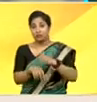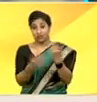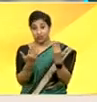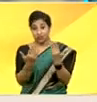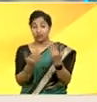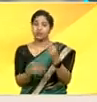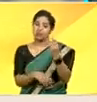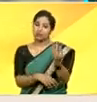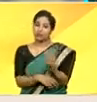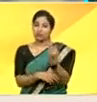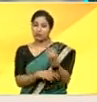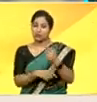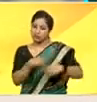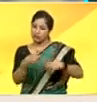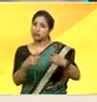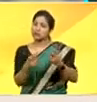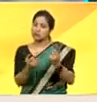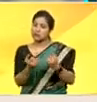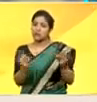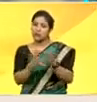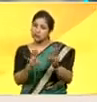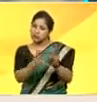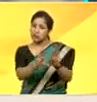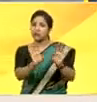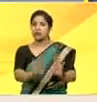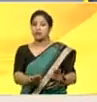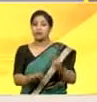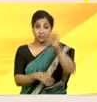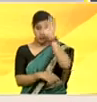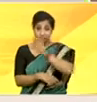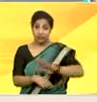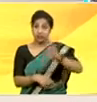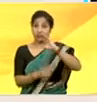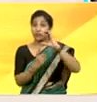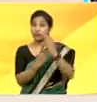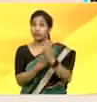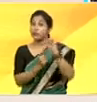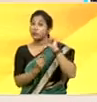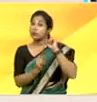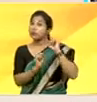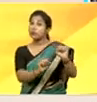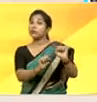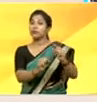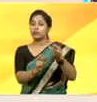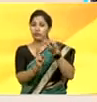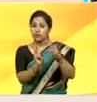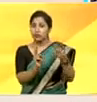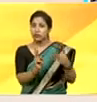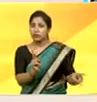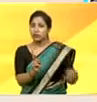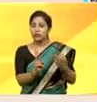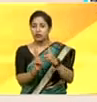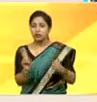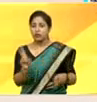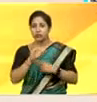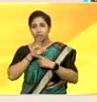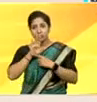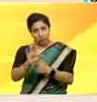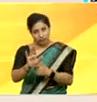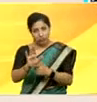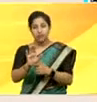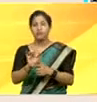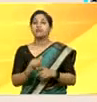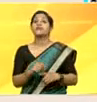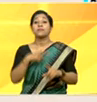है। इसमें भारतीय संस्कृति के अलग अलग रंग शामिल होते